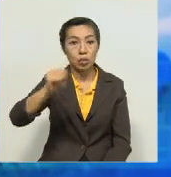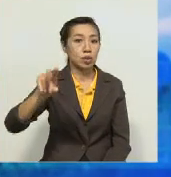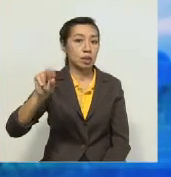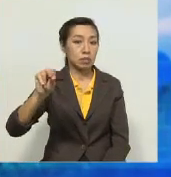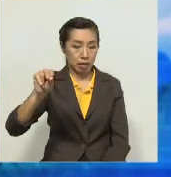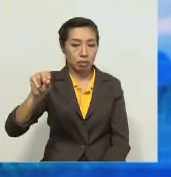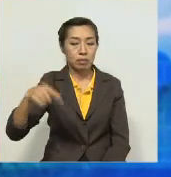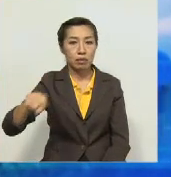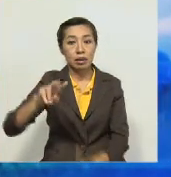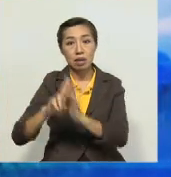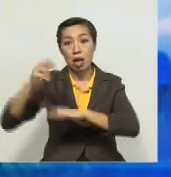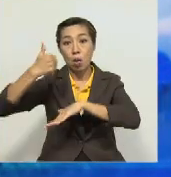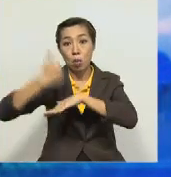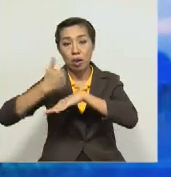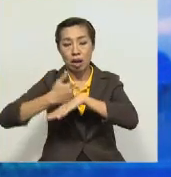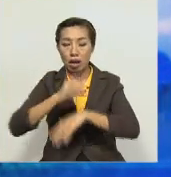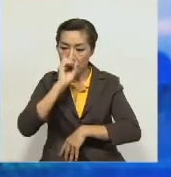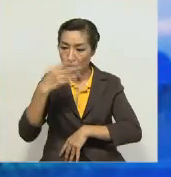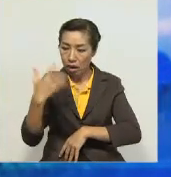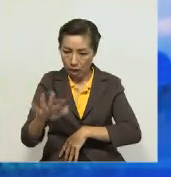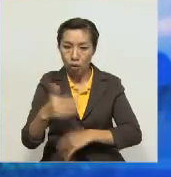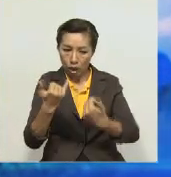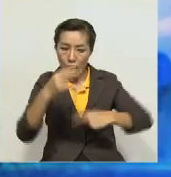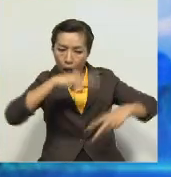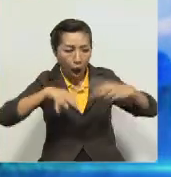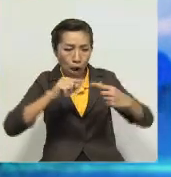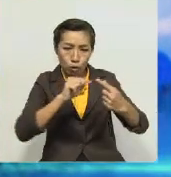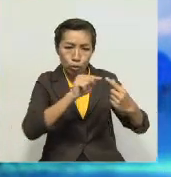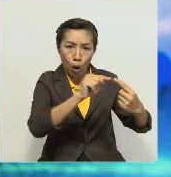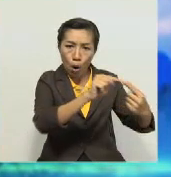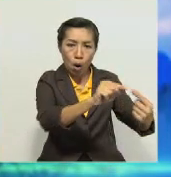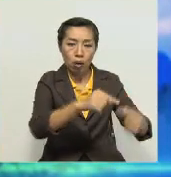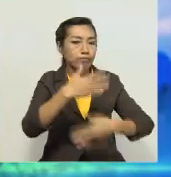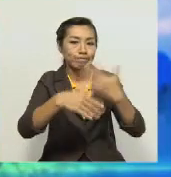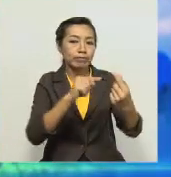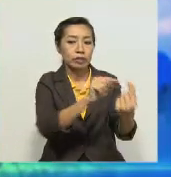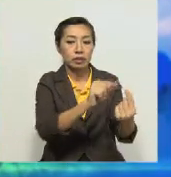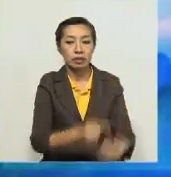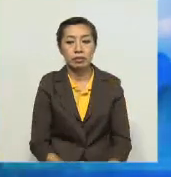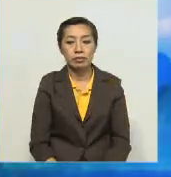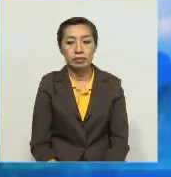30 น.ร. ผู้วารัจการจัหวเชียงรายยนยัไม่หยุดค้นหาทุกอย่างเดินหน้าต่อ